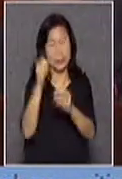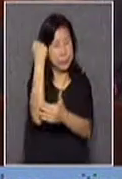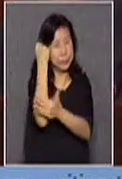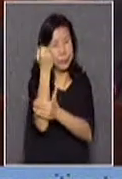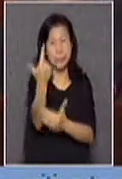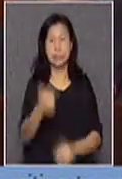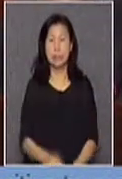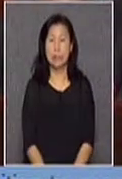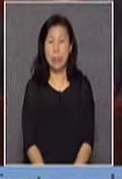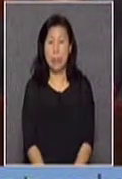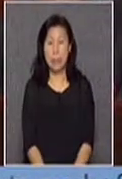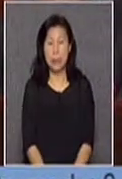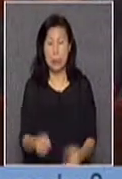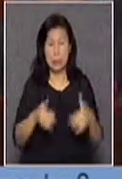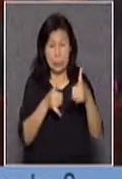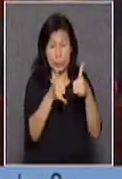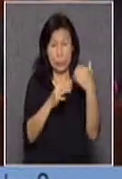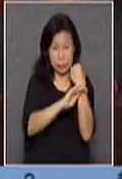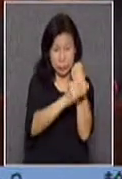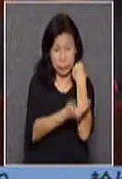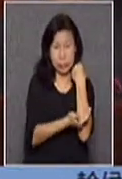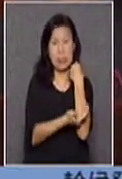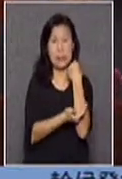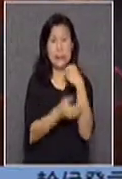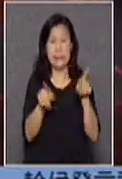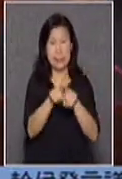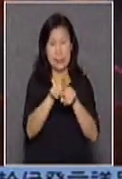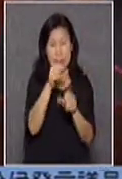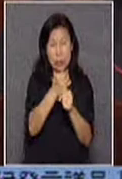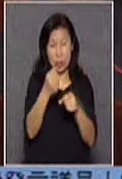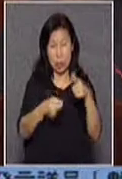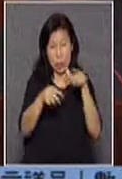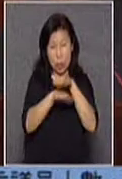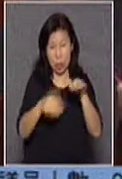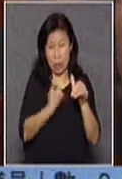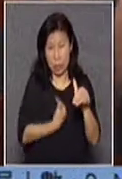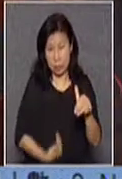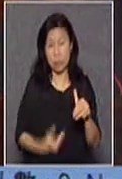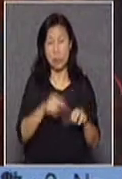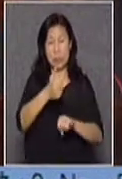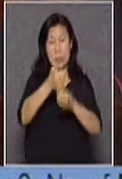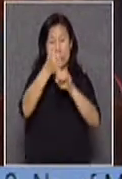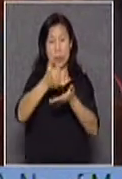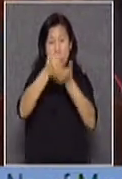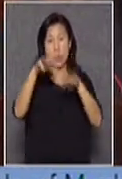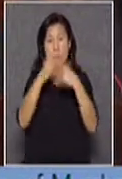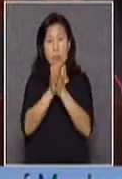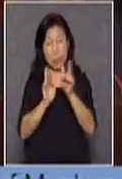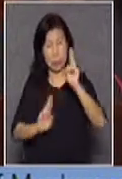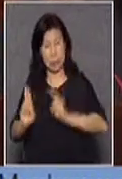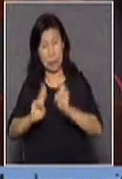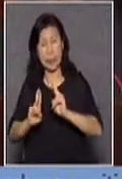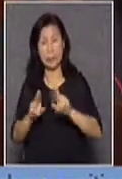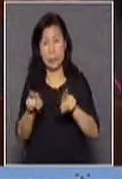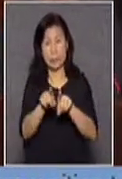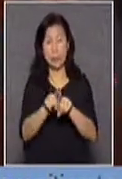純法例的原則性、公平、公正、合理性和尊重歷史裡面來講，其